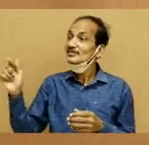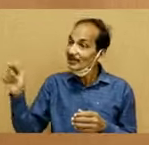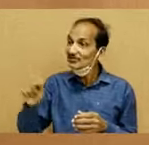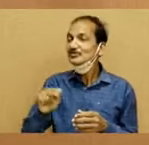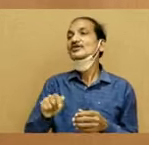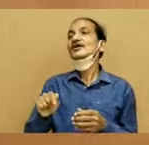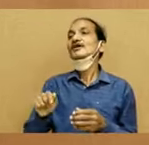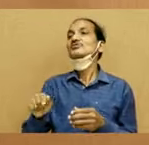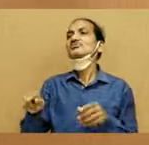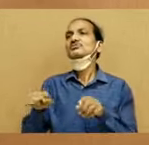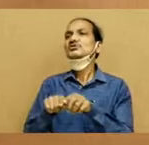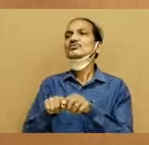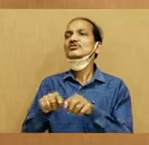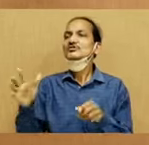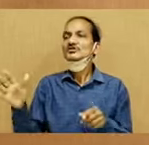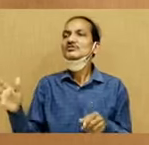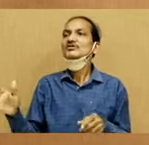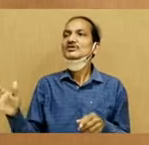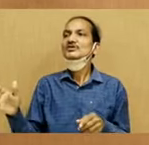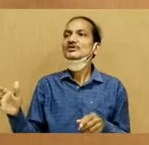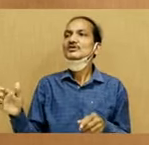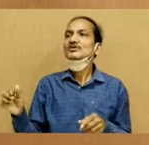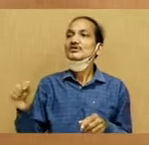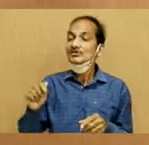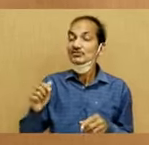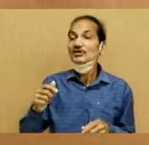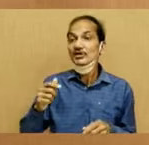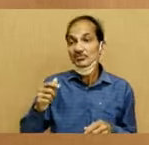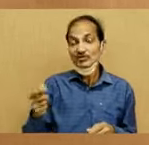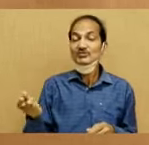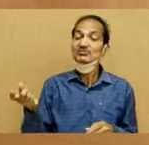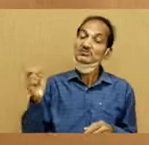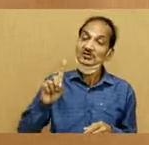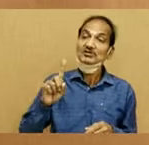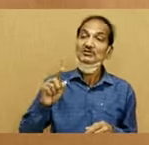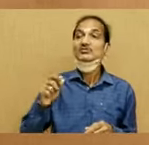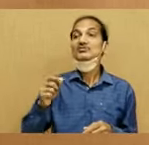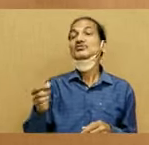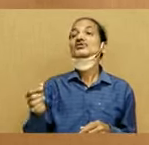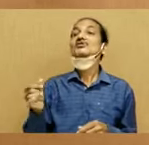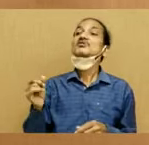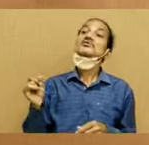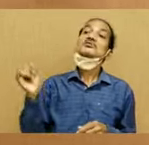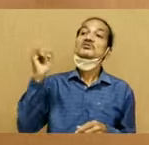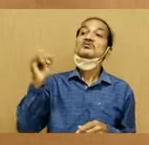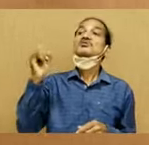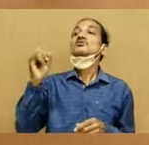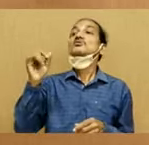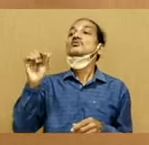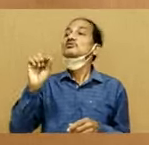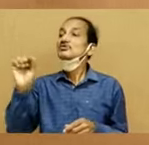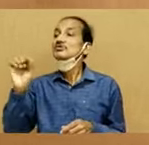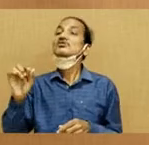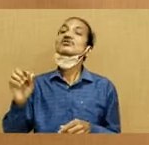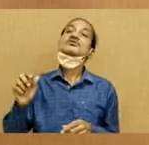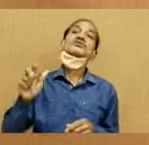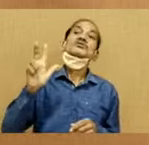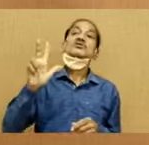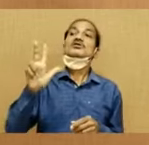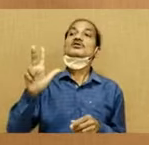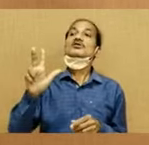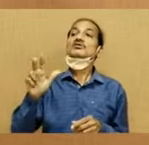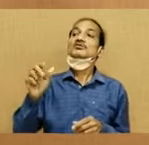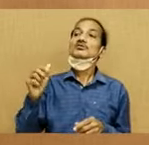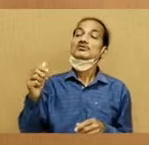କରିବେ ତାହେଲେ ଦିନକୁ 6-8 ଥର ଭଲ କରି ସାବୁନରେ 20 ସେକେଣ୍ଡ ପର୍ଯ୍ୟନ୍ତ ପ୍ରତିଥର ସୁନ୍ଦର ଭାବରେ ହାତକୁ